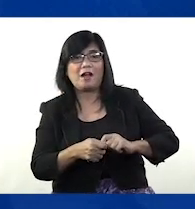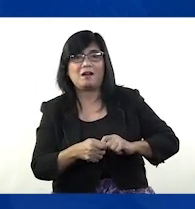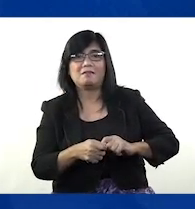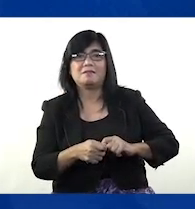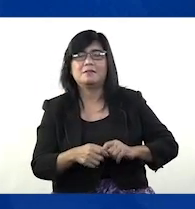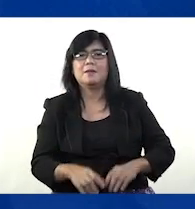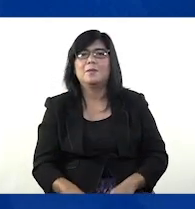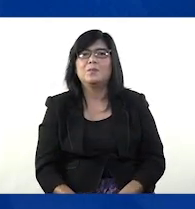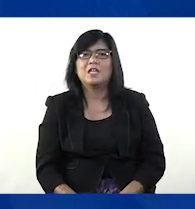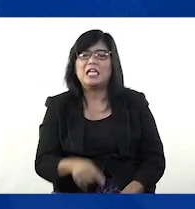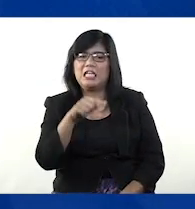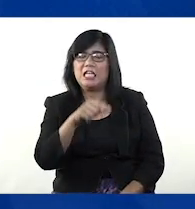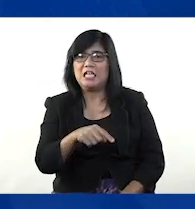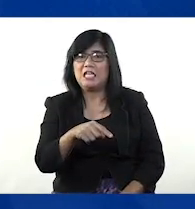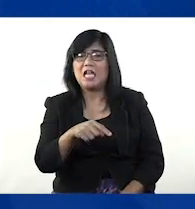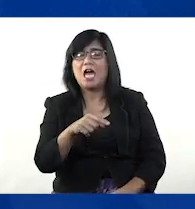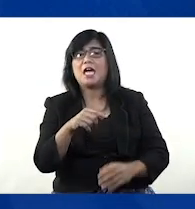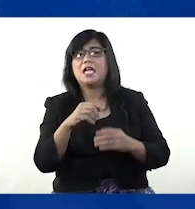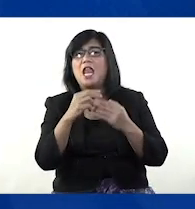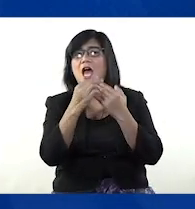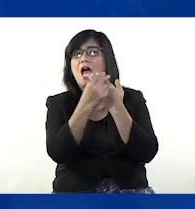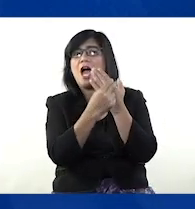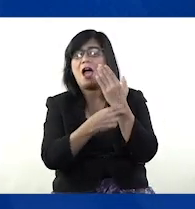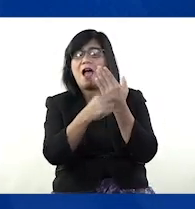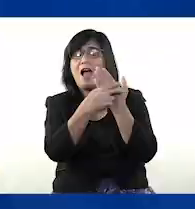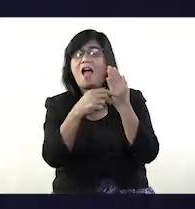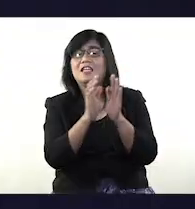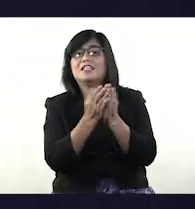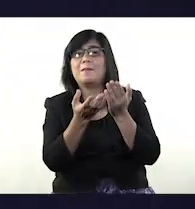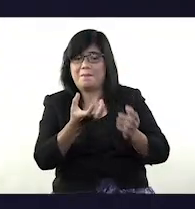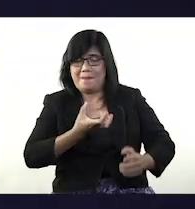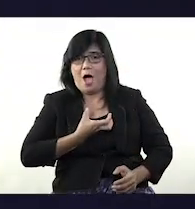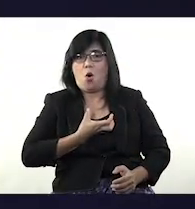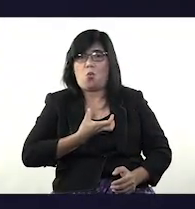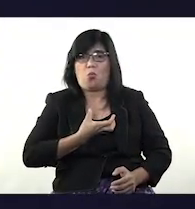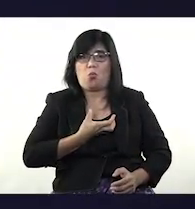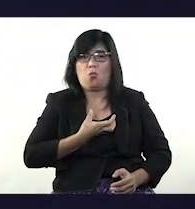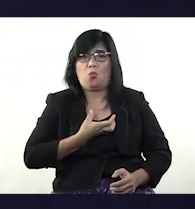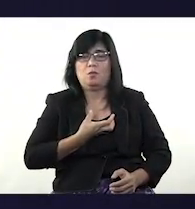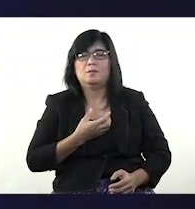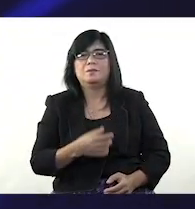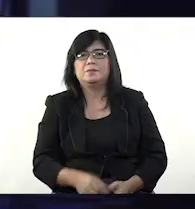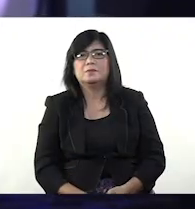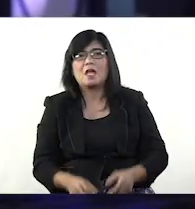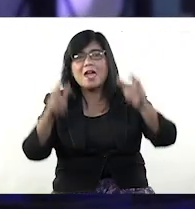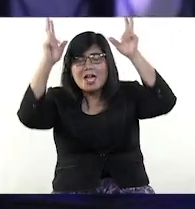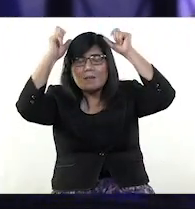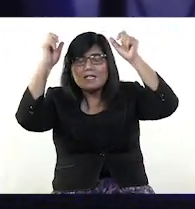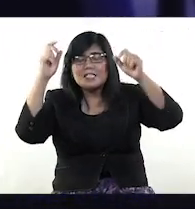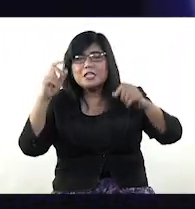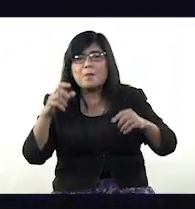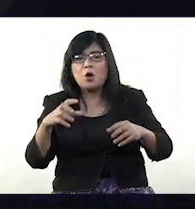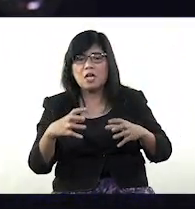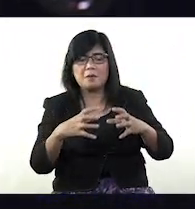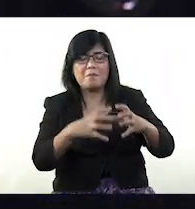Hai jenis is biblical ini adalah apa yang kita mau Hai iblis mau kita jadi batu sandungan